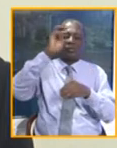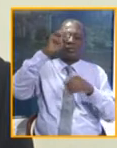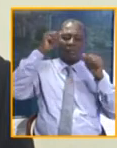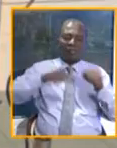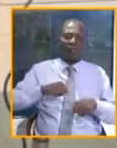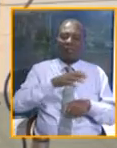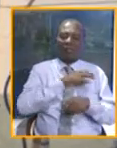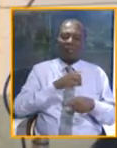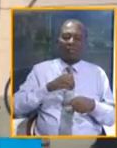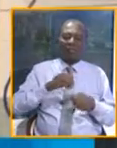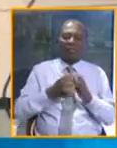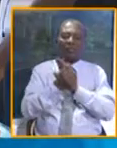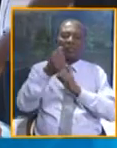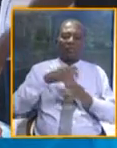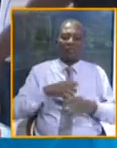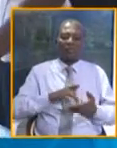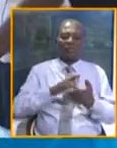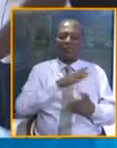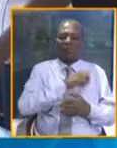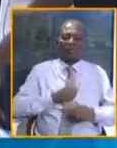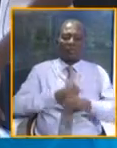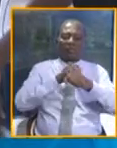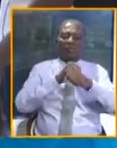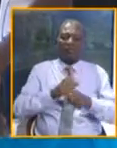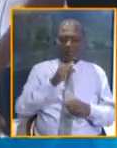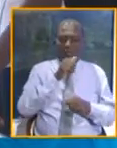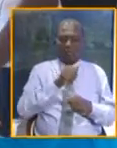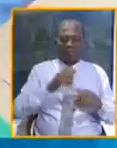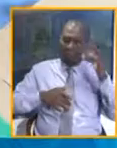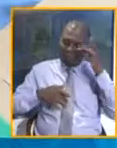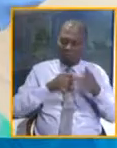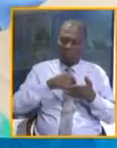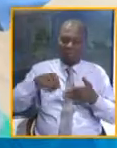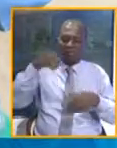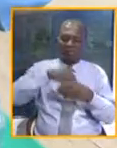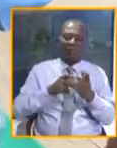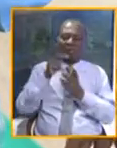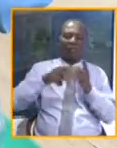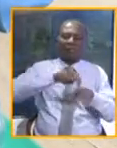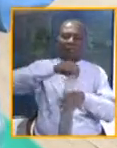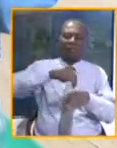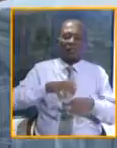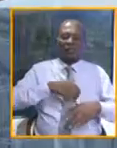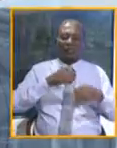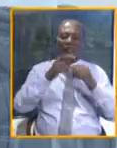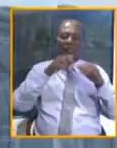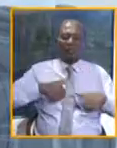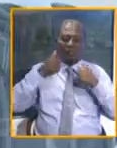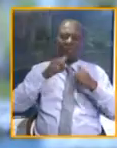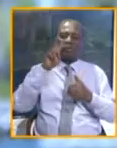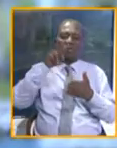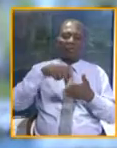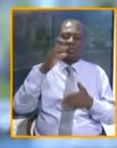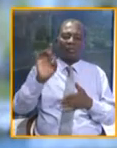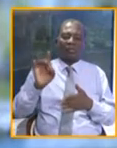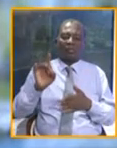des prestataires. La qualité des soins et la sécurité des patients sont inscrites dans le programme national de santé